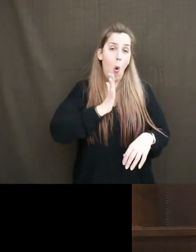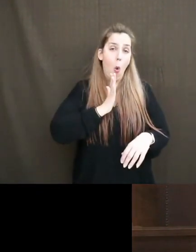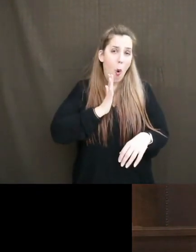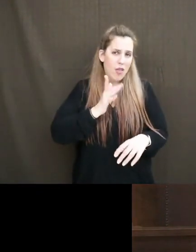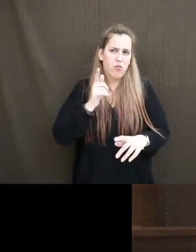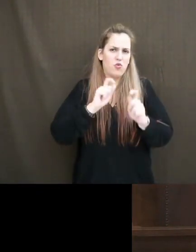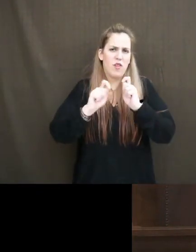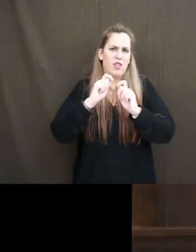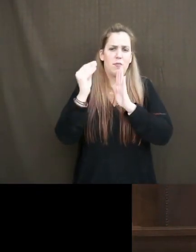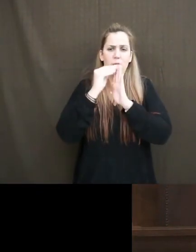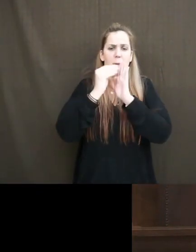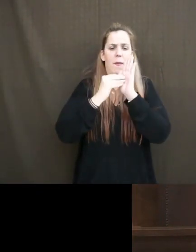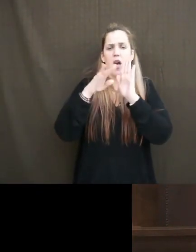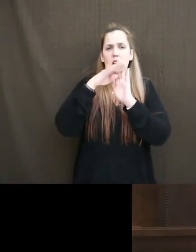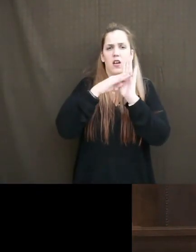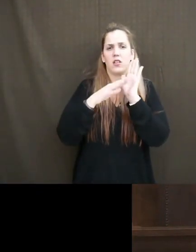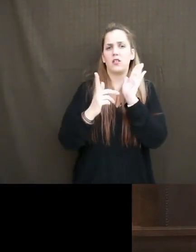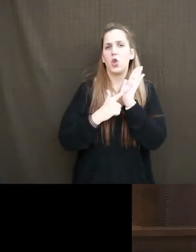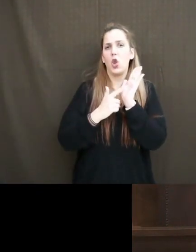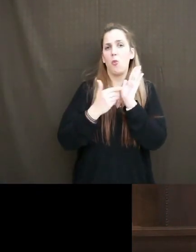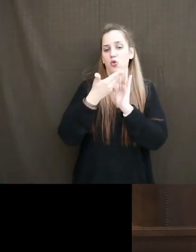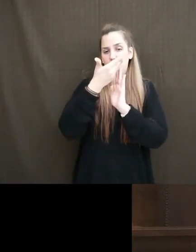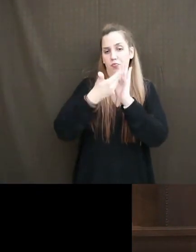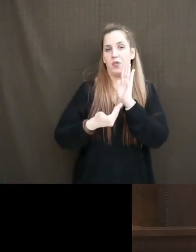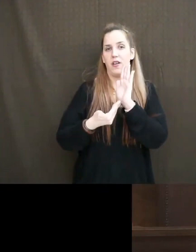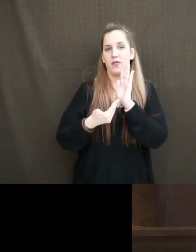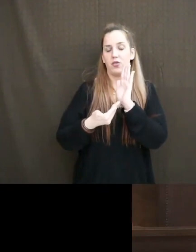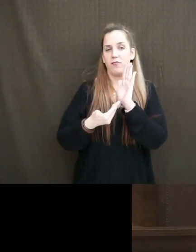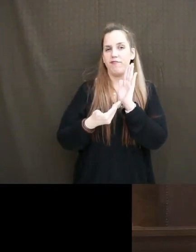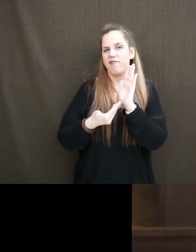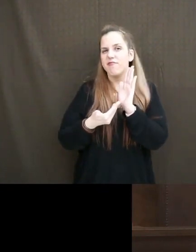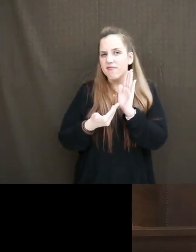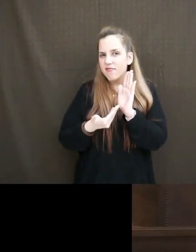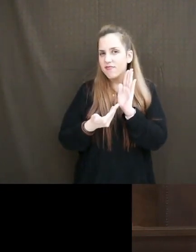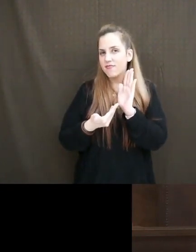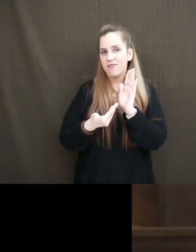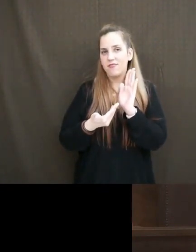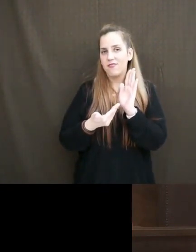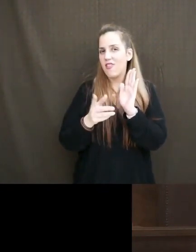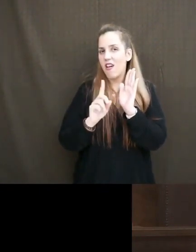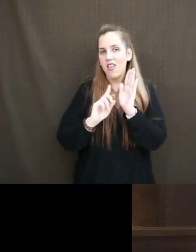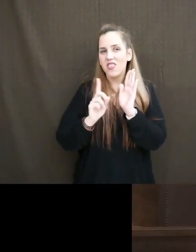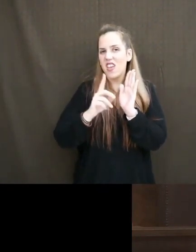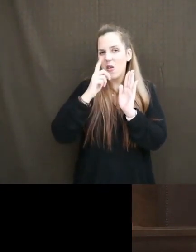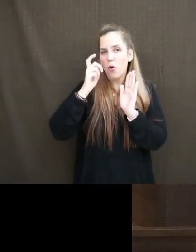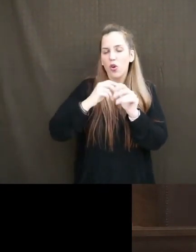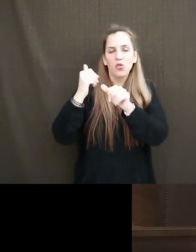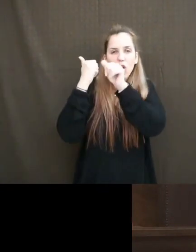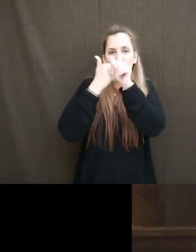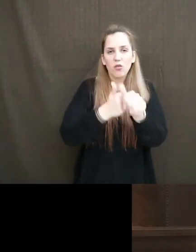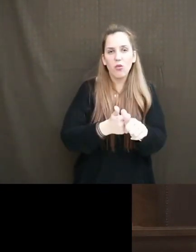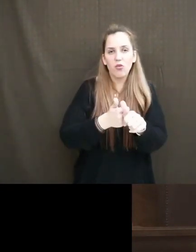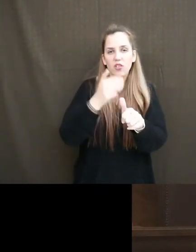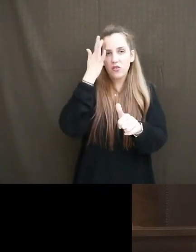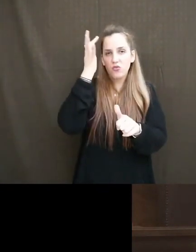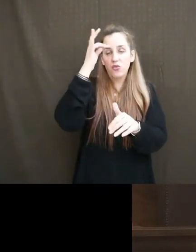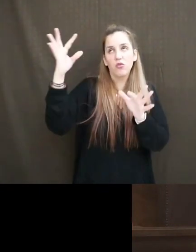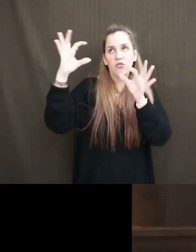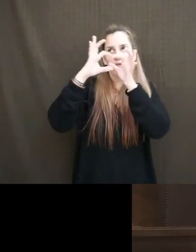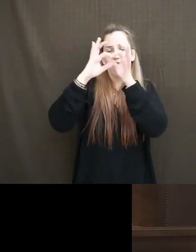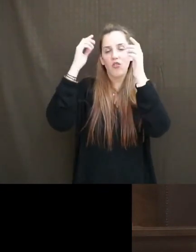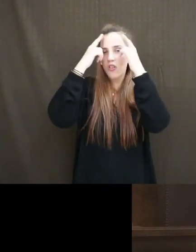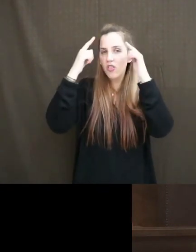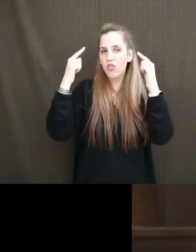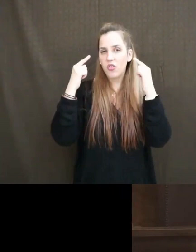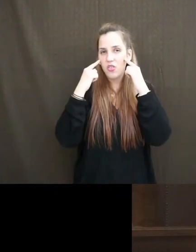τέτοιες που δεσμεύουν τις συνειδήσεις των ανθρώπων, εκεί καταλήγεις. Καταλήγεις να